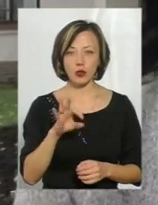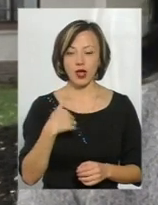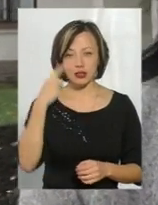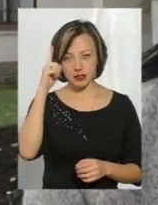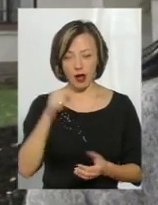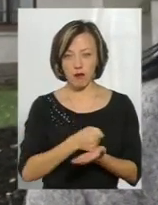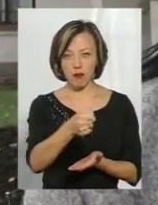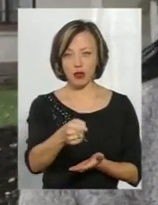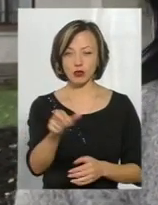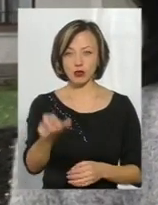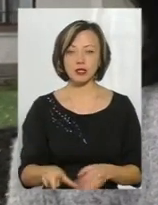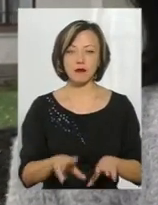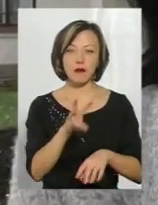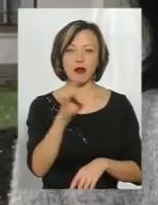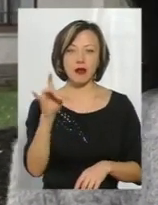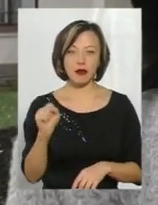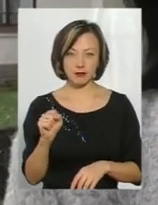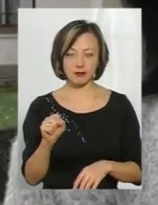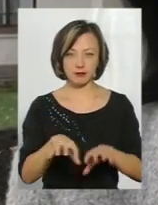що балотується на посаду мера